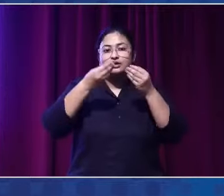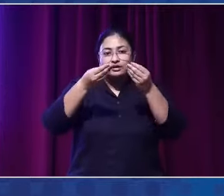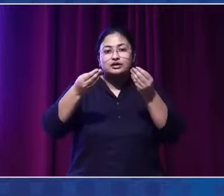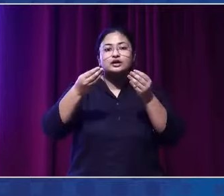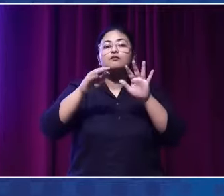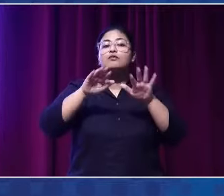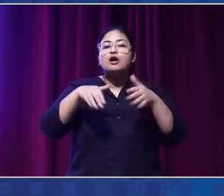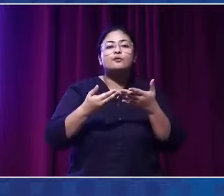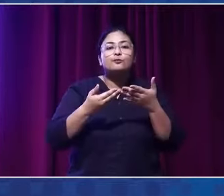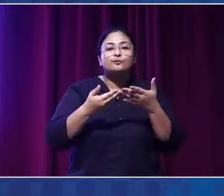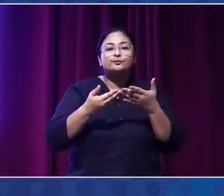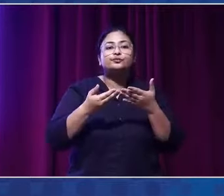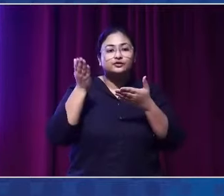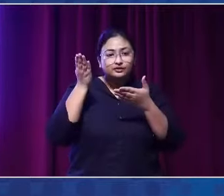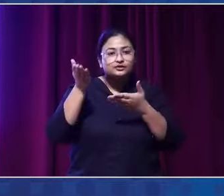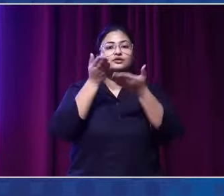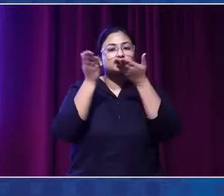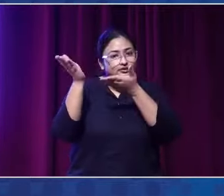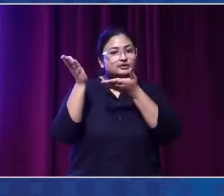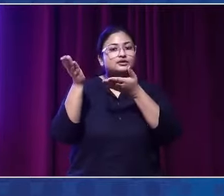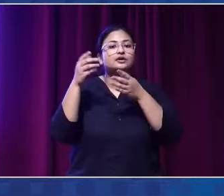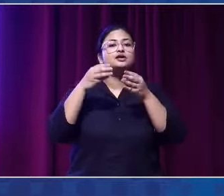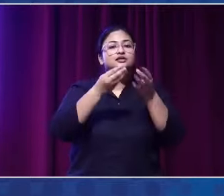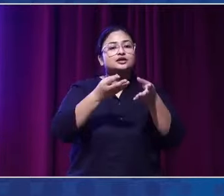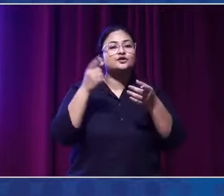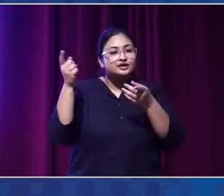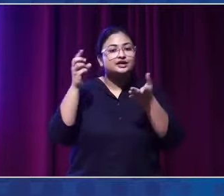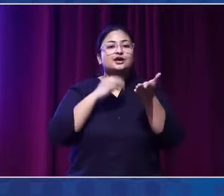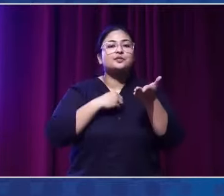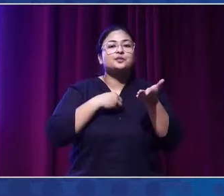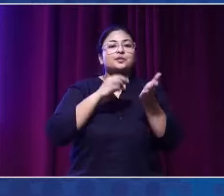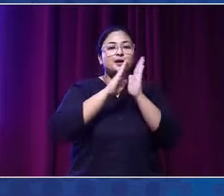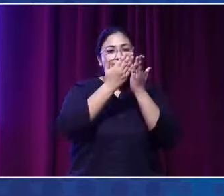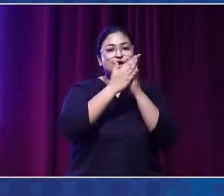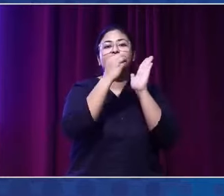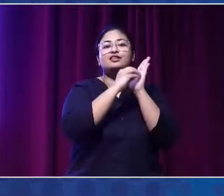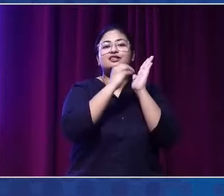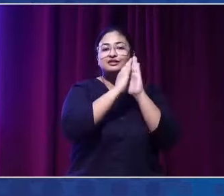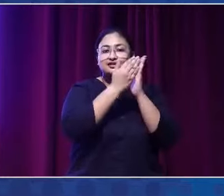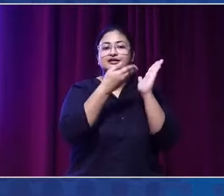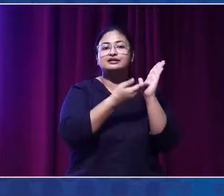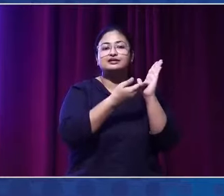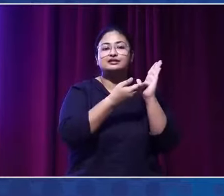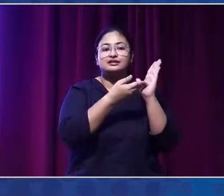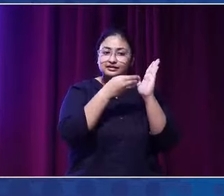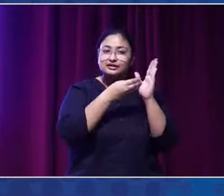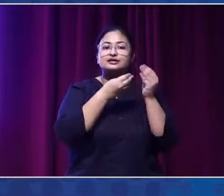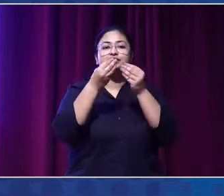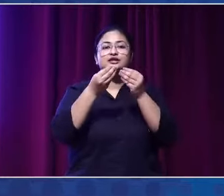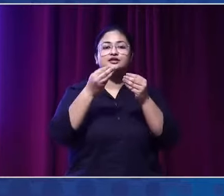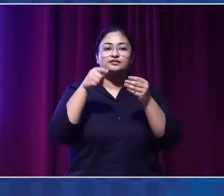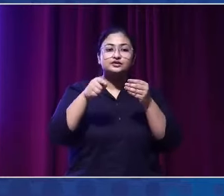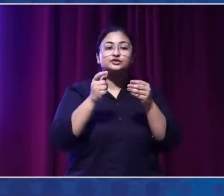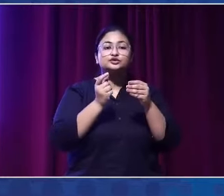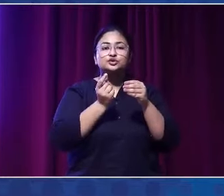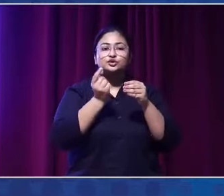वो इन्हीं में से आया था, वो यही मैनुअल है हमारे जिसमें से आया था। क्या कहता है वो? यूनिक आईडी ऑफ द